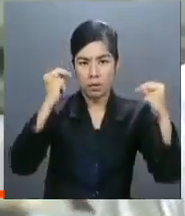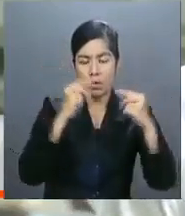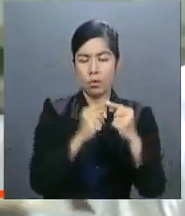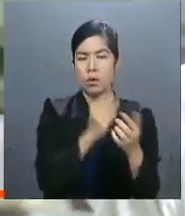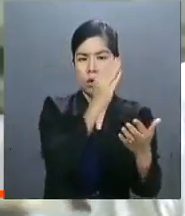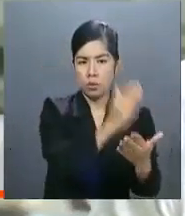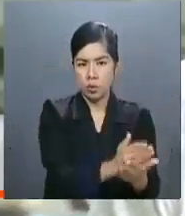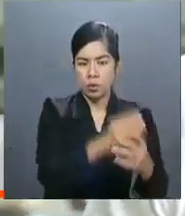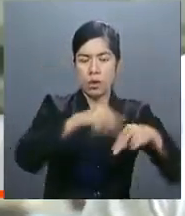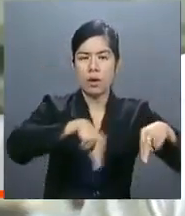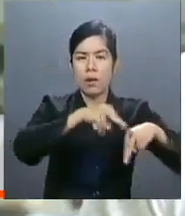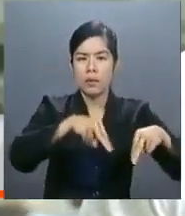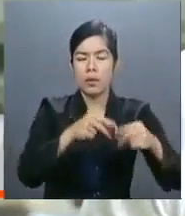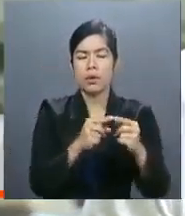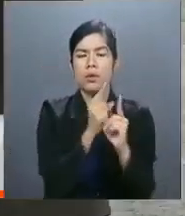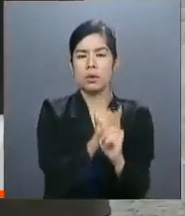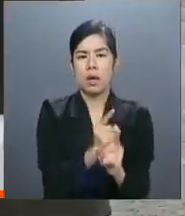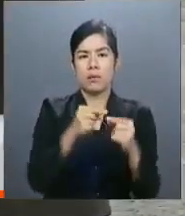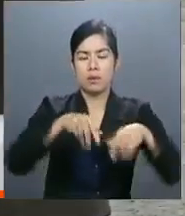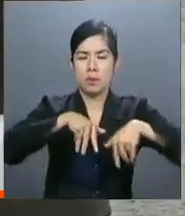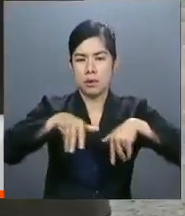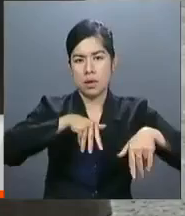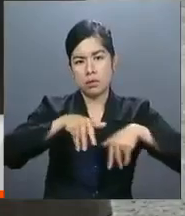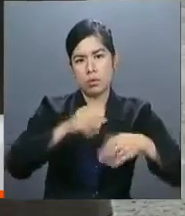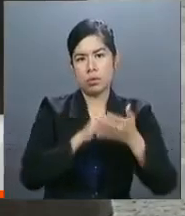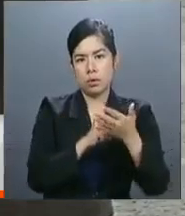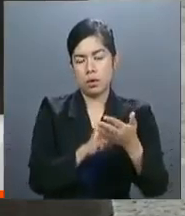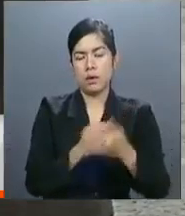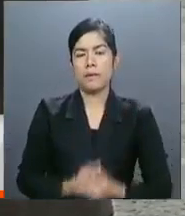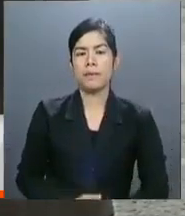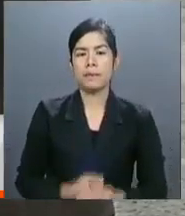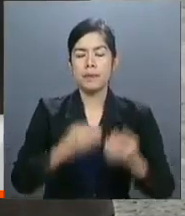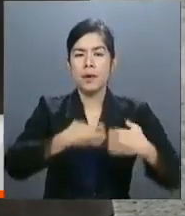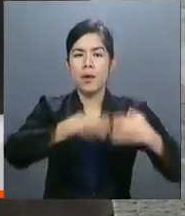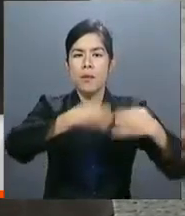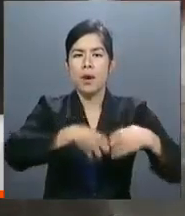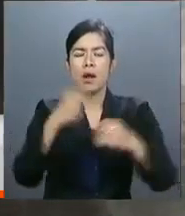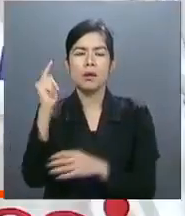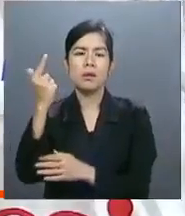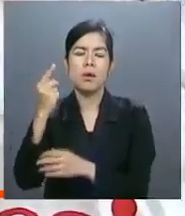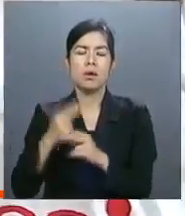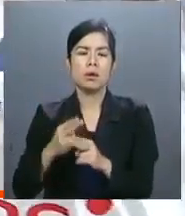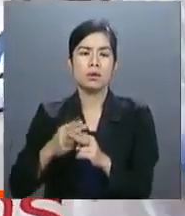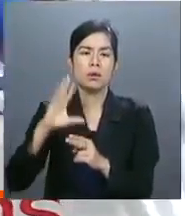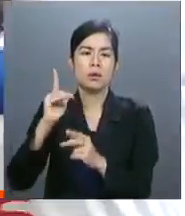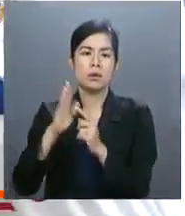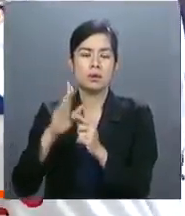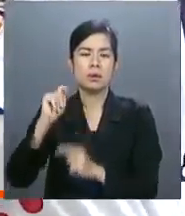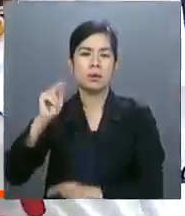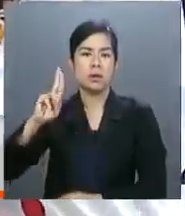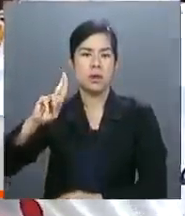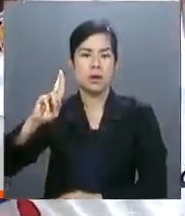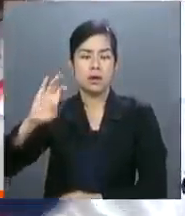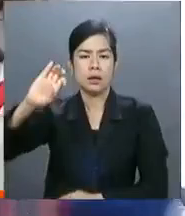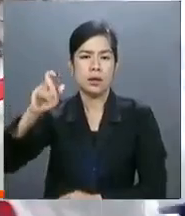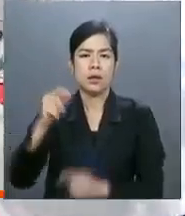านและภาคประชาชนยื่นหนังสือร้องเรียนเมืองแร่ทองคำชาตรีจะสิ้นสุดใบอนุญาตประกอบโลหกรรมวันที่13พฤษภา